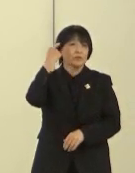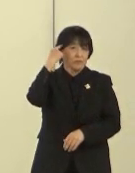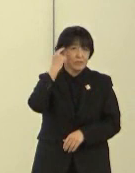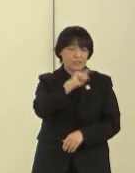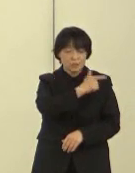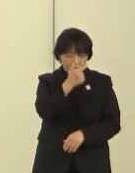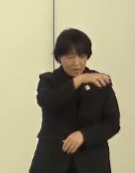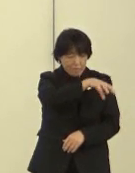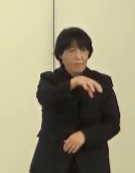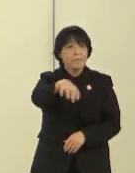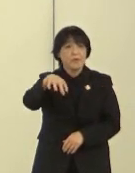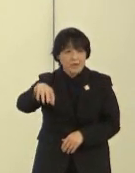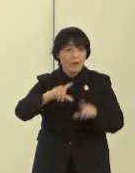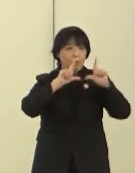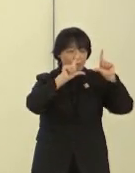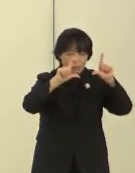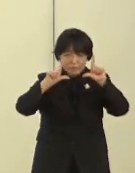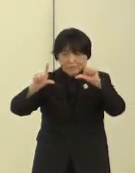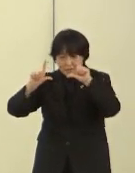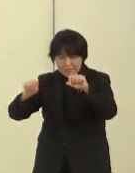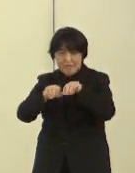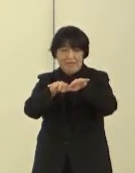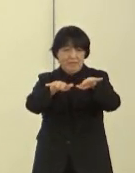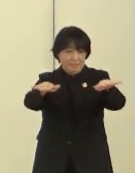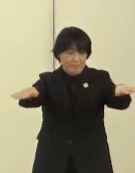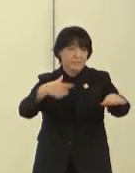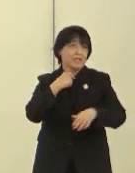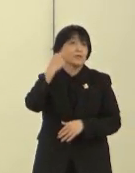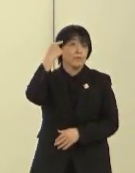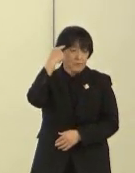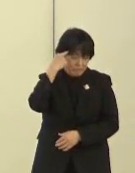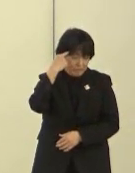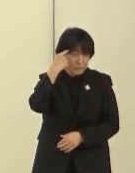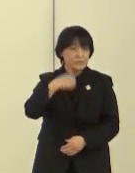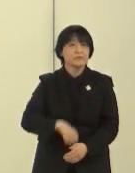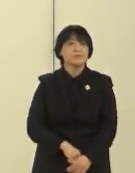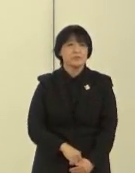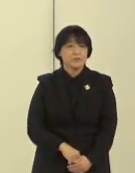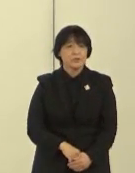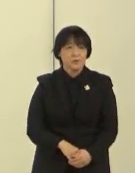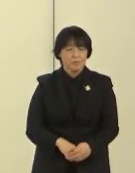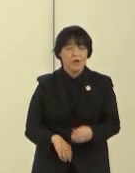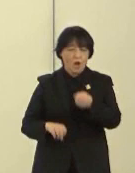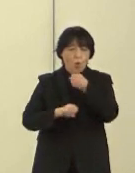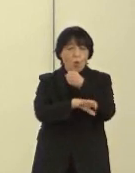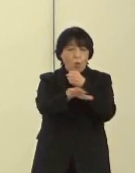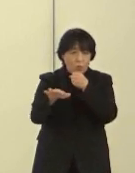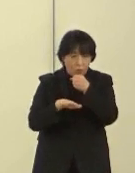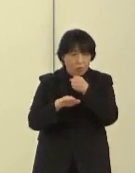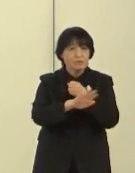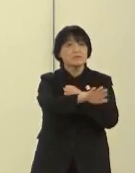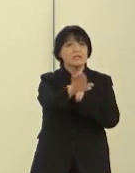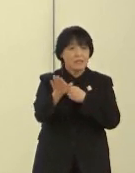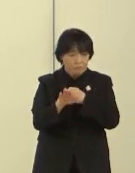面でお知らせをさせていただきたいというふうに思っておりますので、報道機関の皆様におかれましても